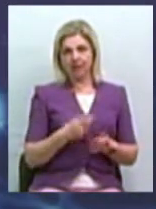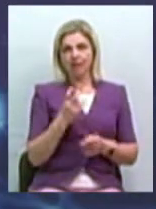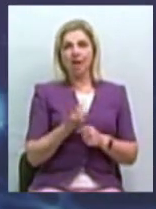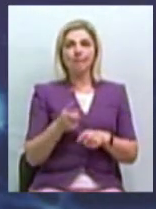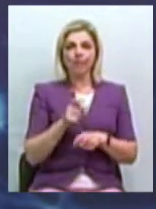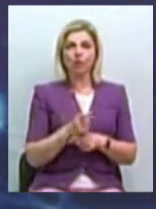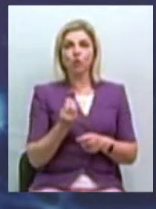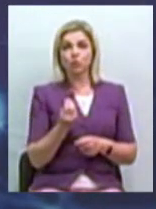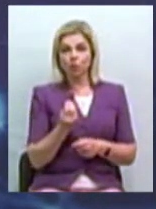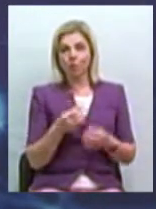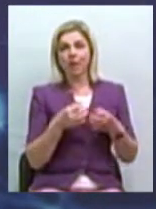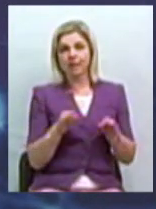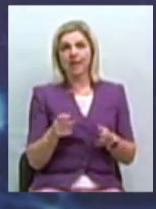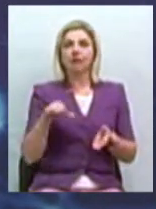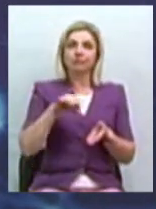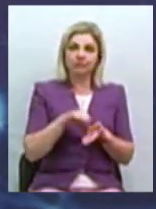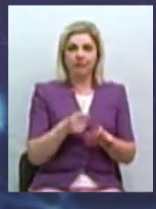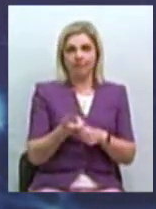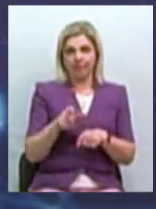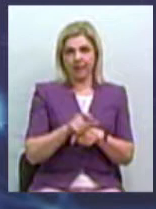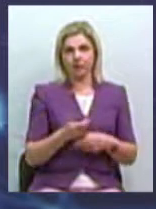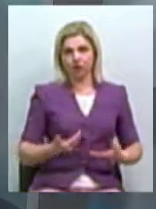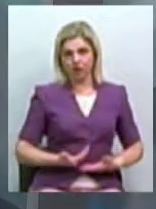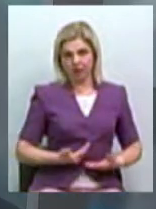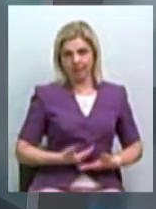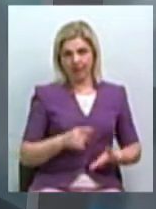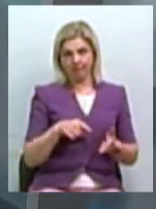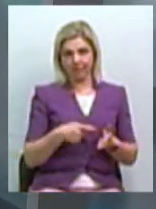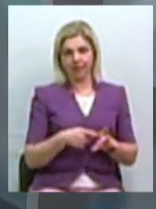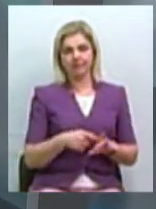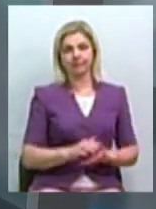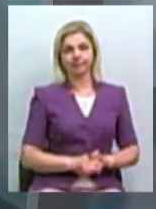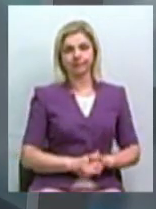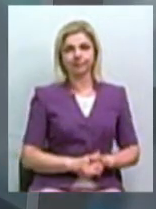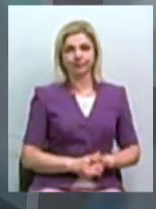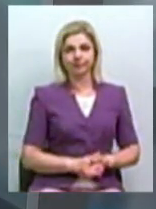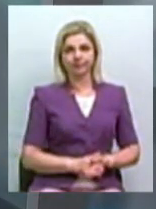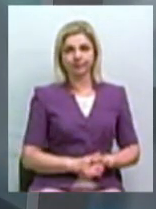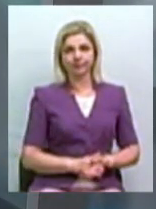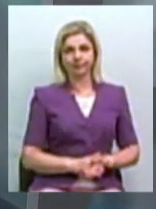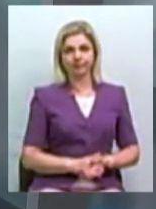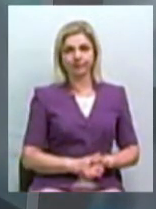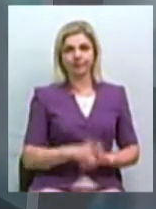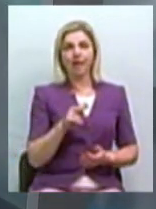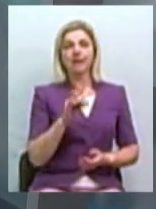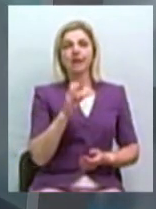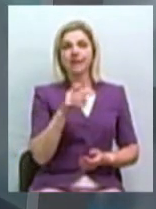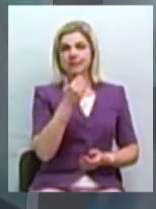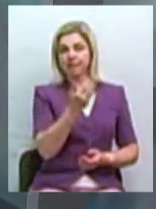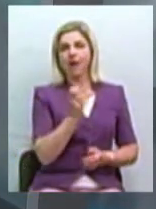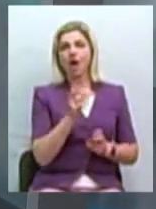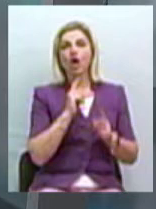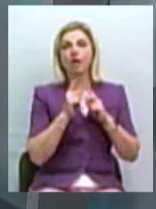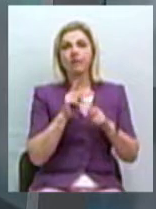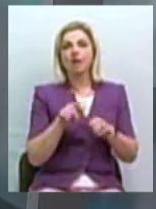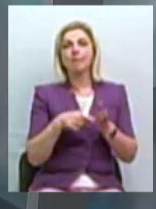суми якраз дозволяє залучити більшу кількість жителів міста, щоб проєкти їх були реалізовані. Денис, ви як речник міського